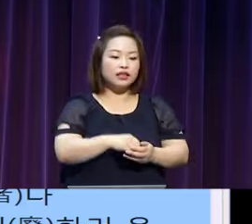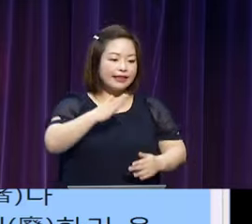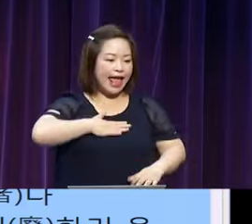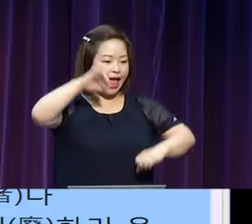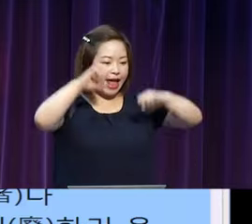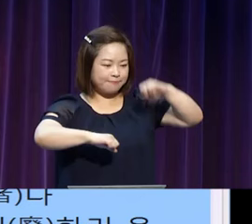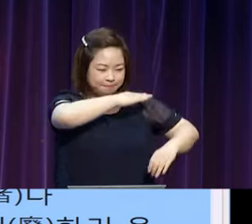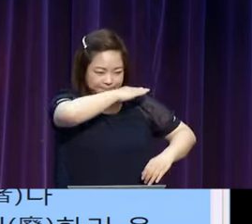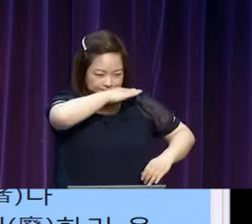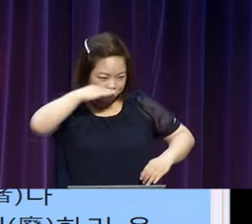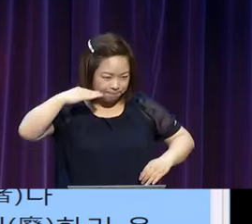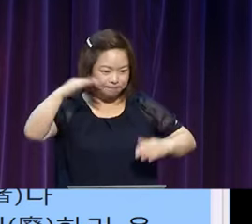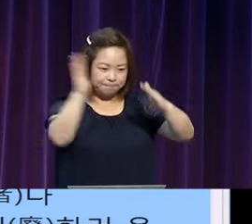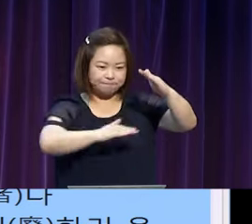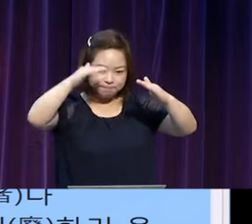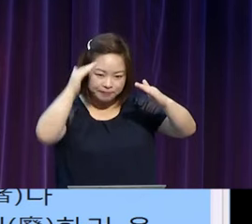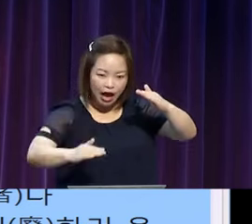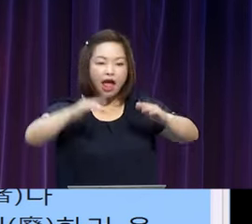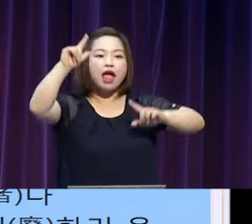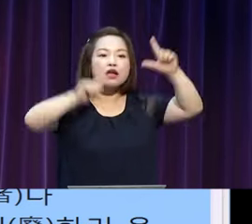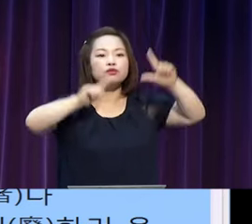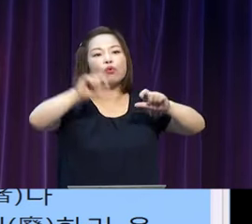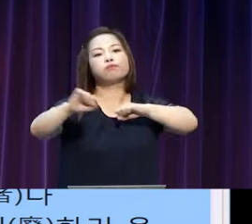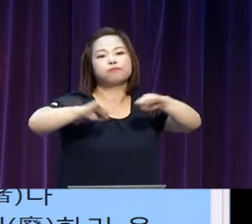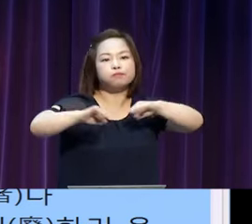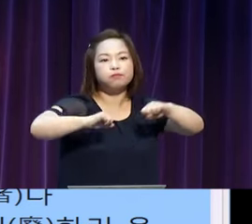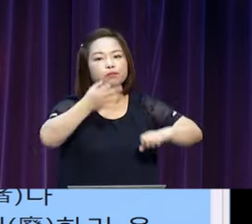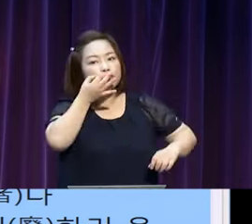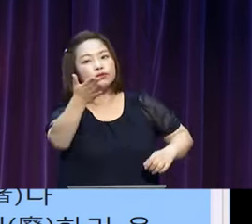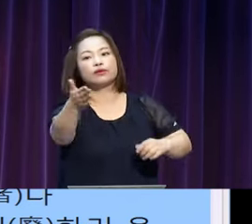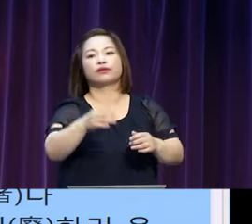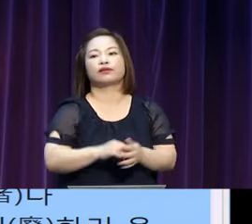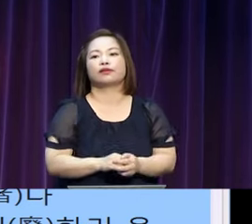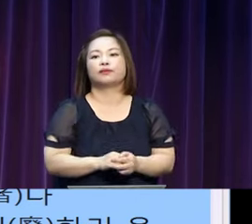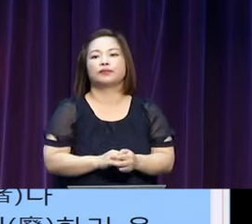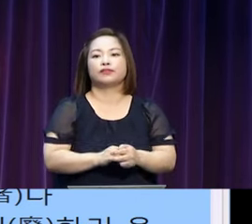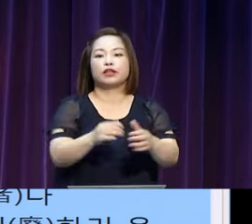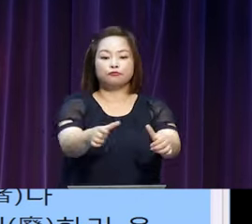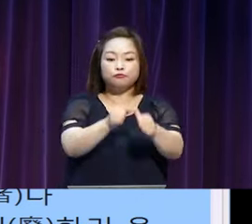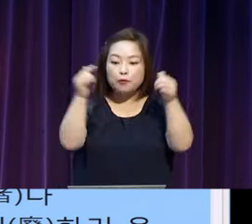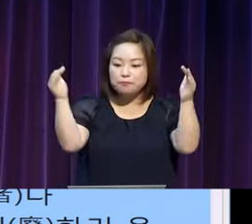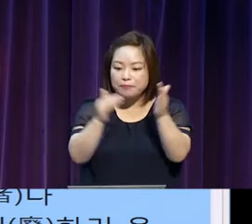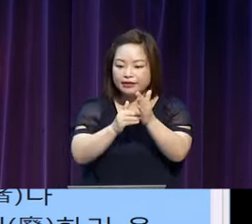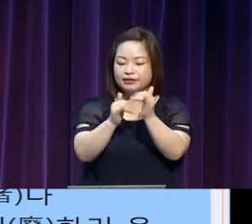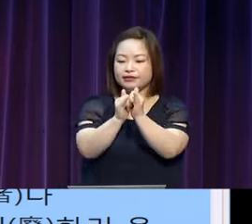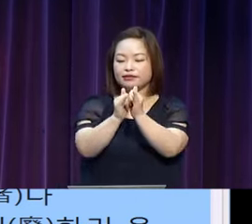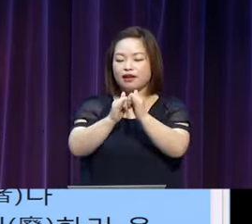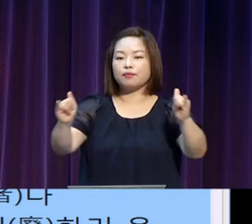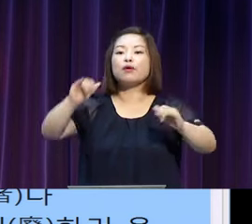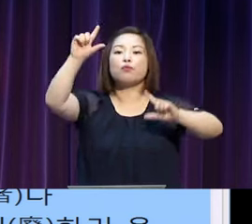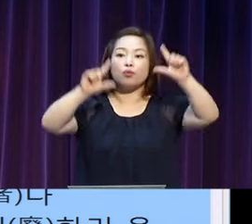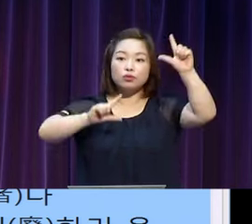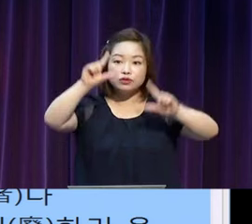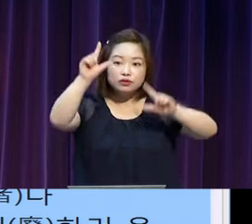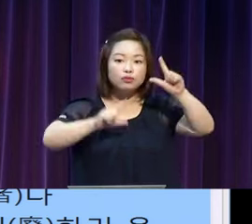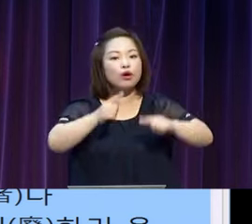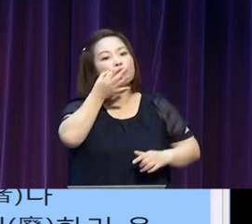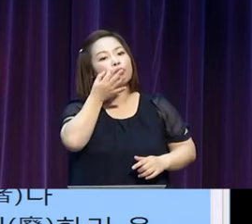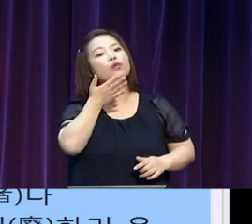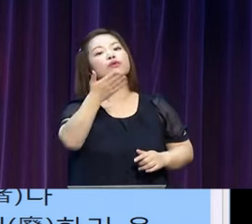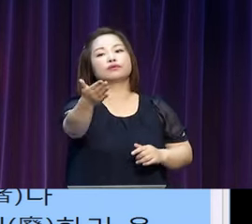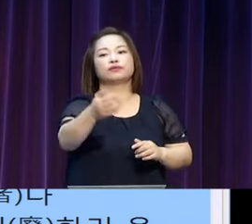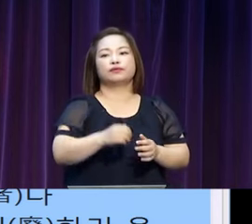보여줘라. 하나님이 어떤 분이라고 하는지 예수님이 어떤 분이라고 하는 것을 누가